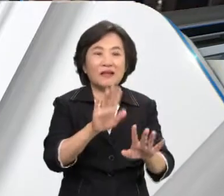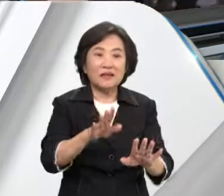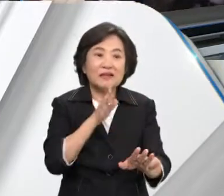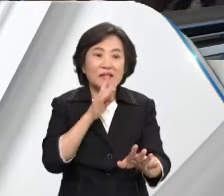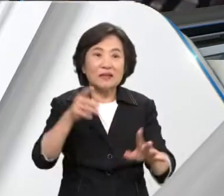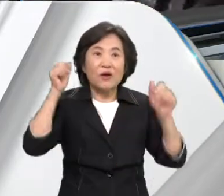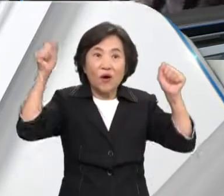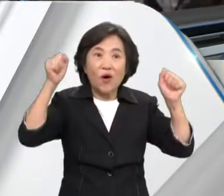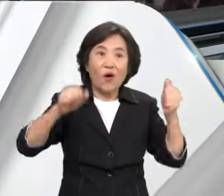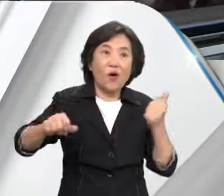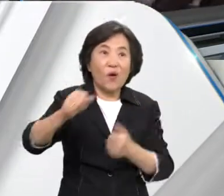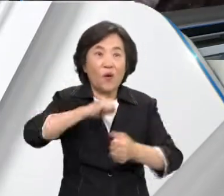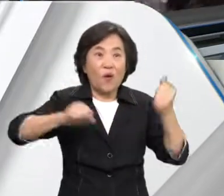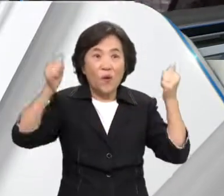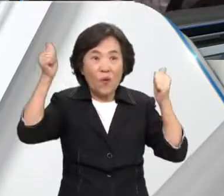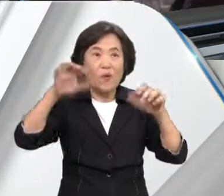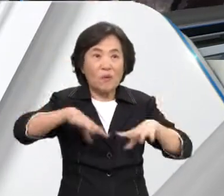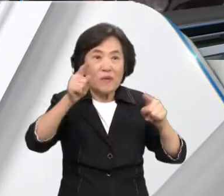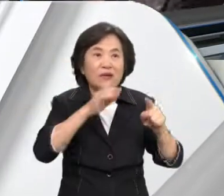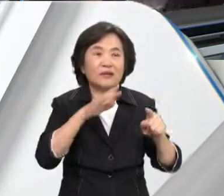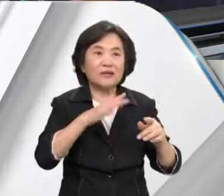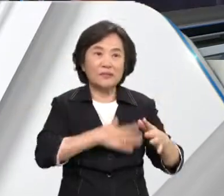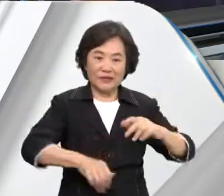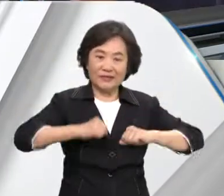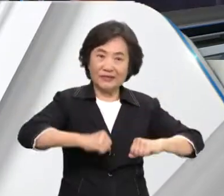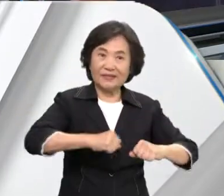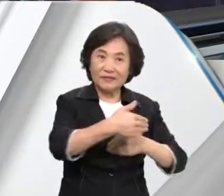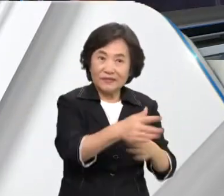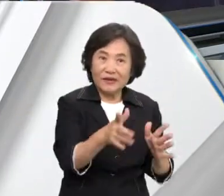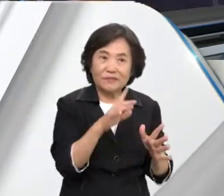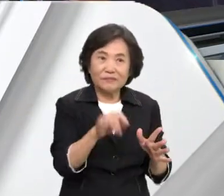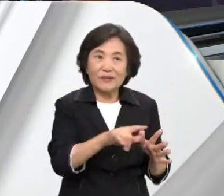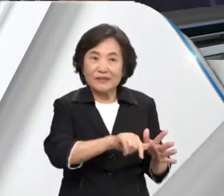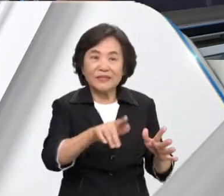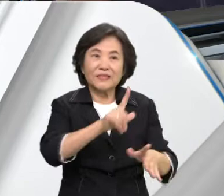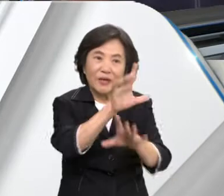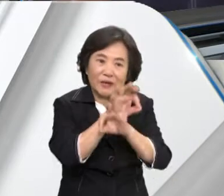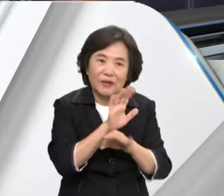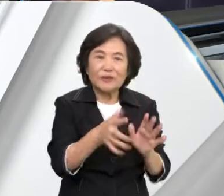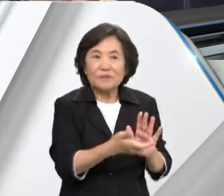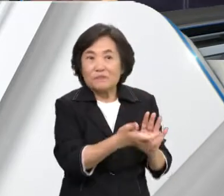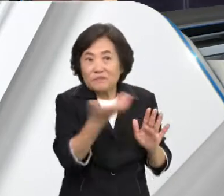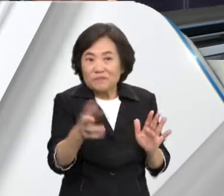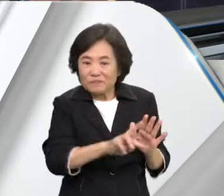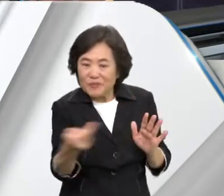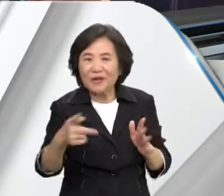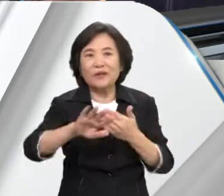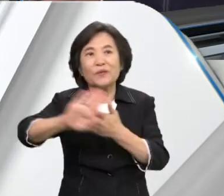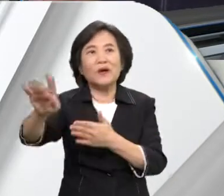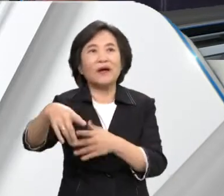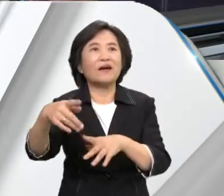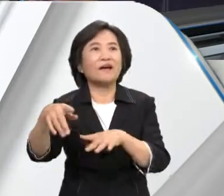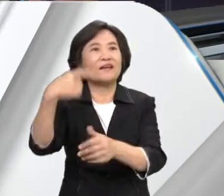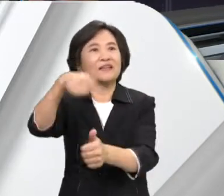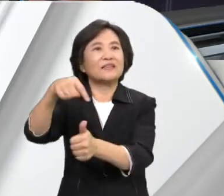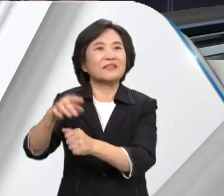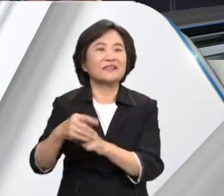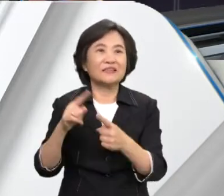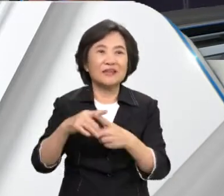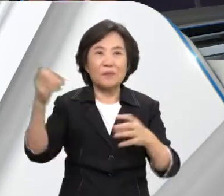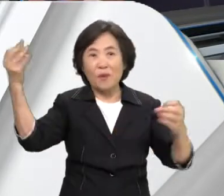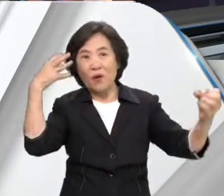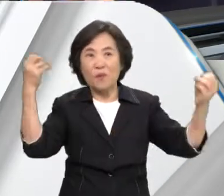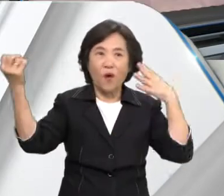就让传统系头一摆做将乾旋风地图的就让课程晒到户外摆去，各大